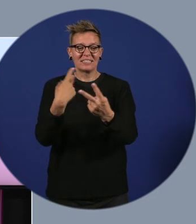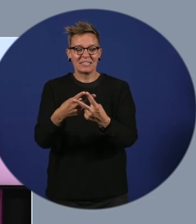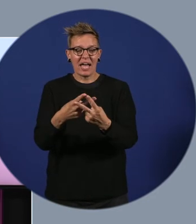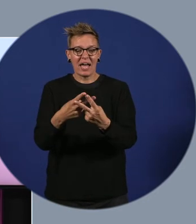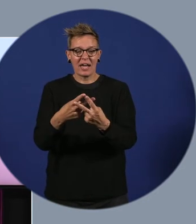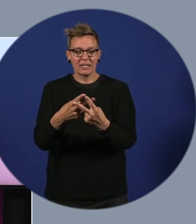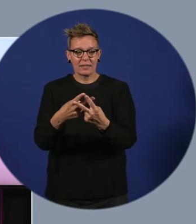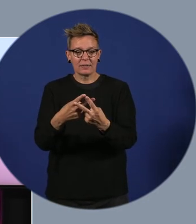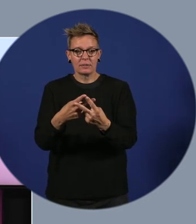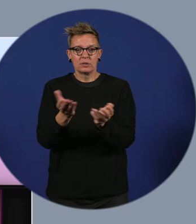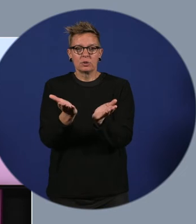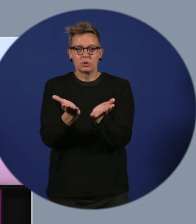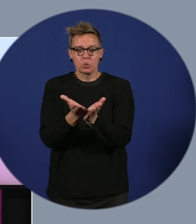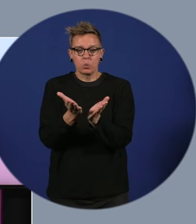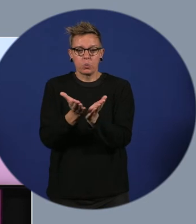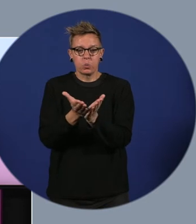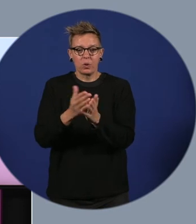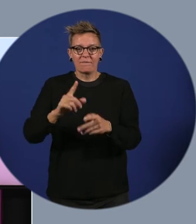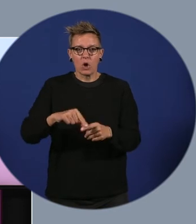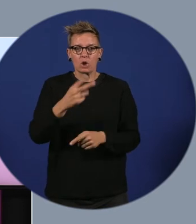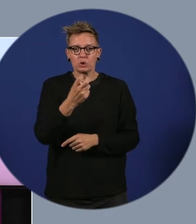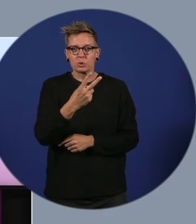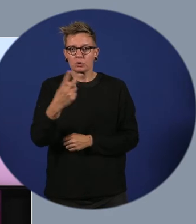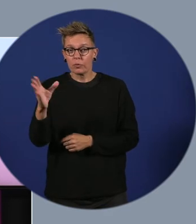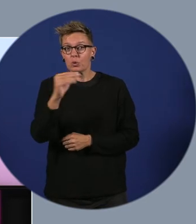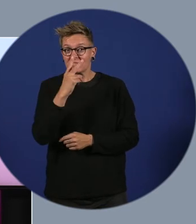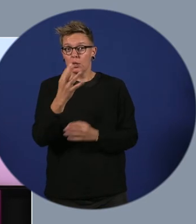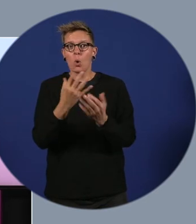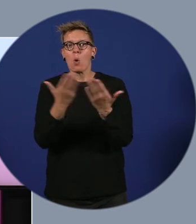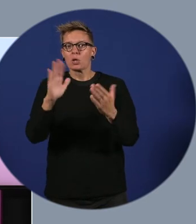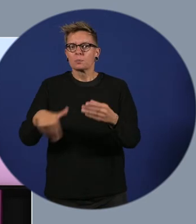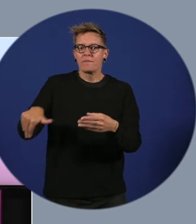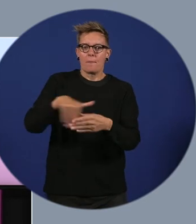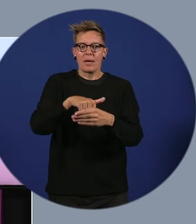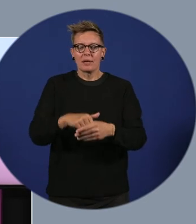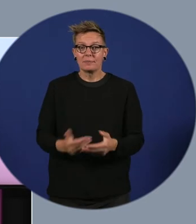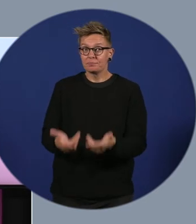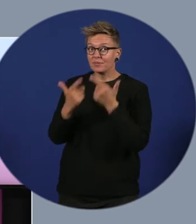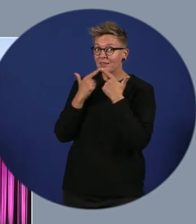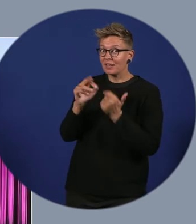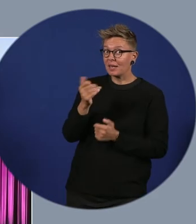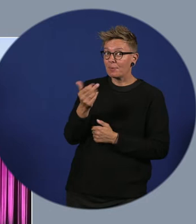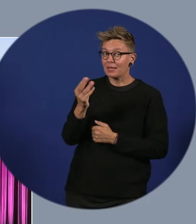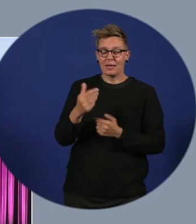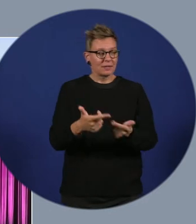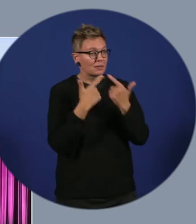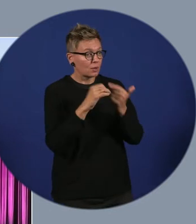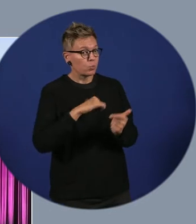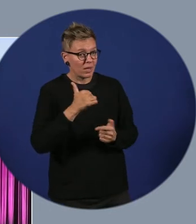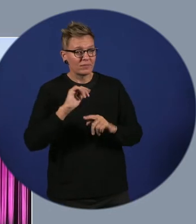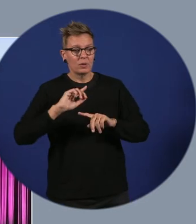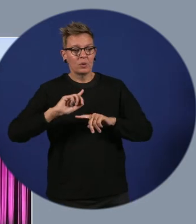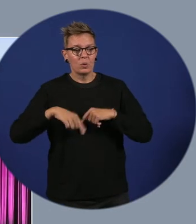upp flöden som visar exempel egentligen från hela landet. På tack så mycket, Rebecka. Tack själv. Utvecklingsledare då